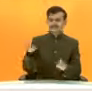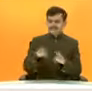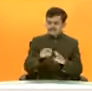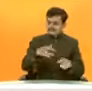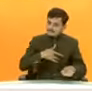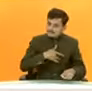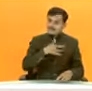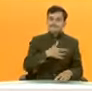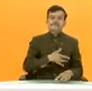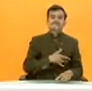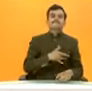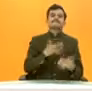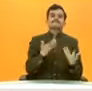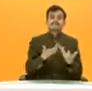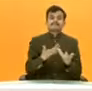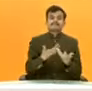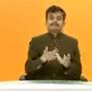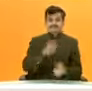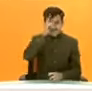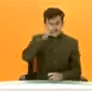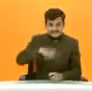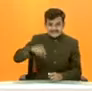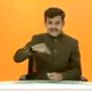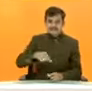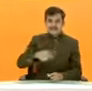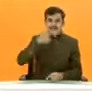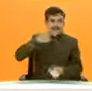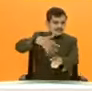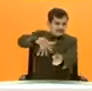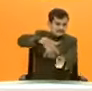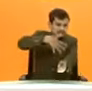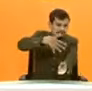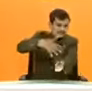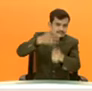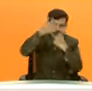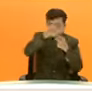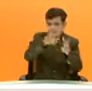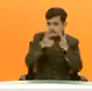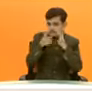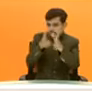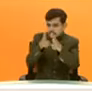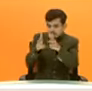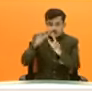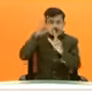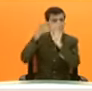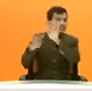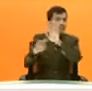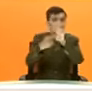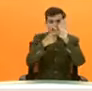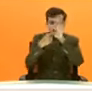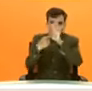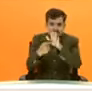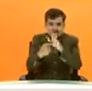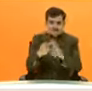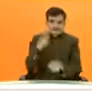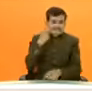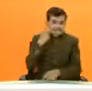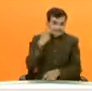है, हर भारतीय का खून आतंकी हमले की तस्वीरों को